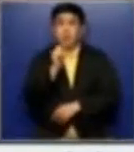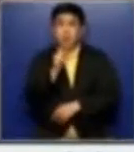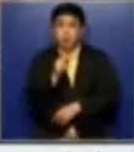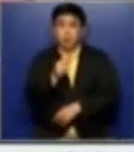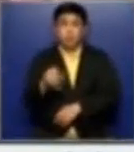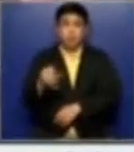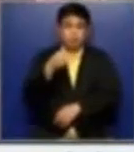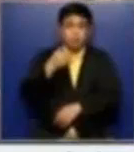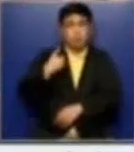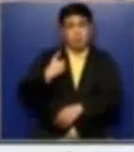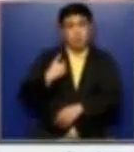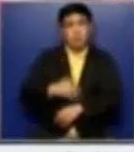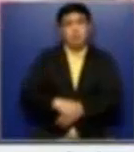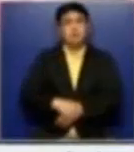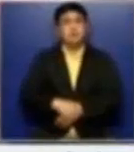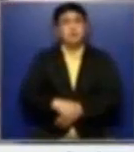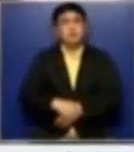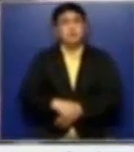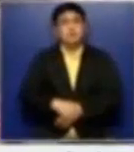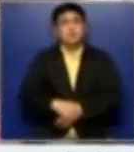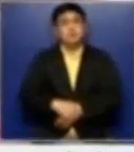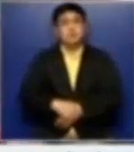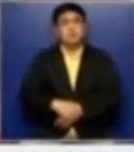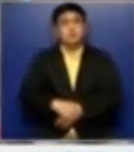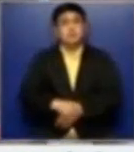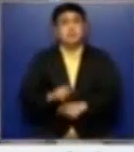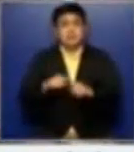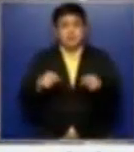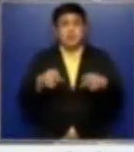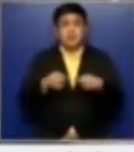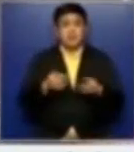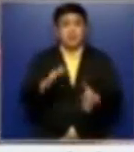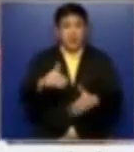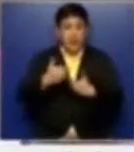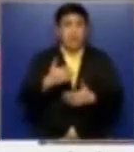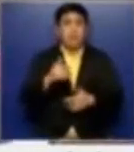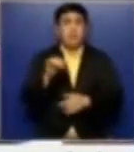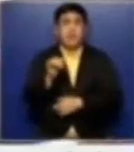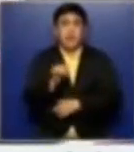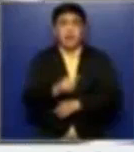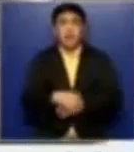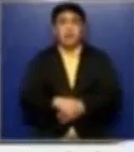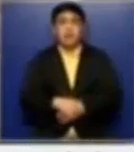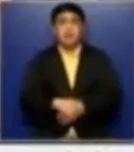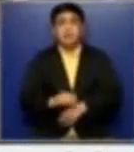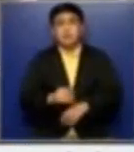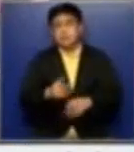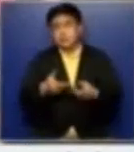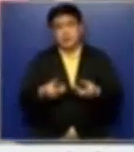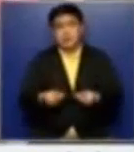ร้องร้องไงครับยังไม่เวรคืนเลยยังไม่พี่มีที่ดินจะสร้